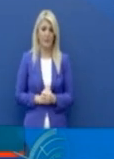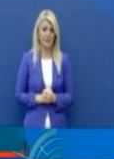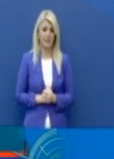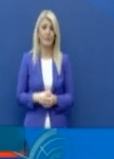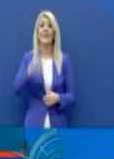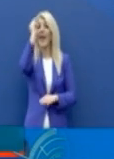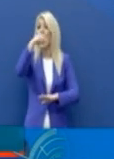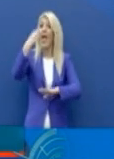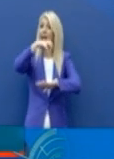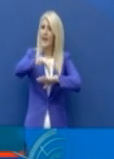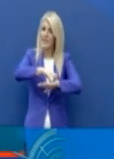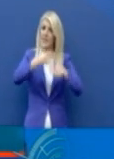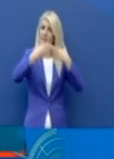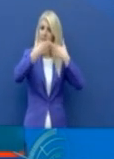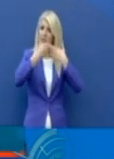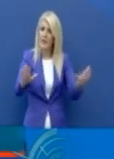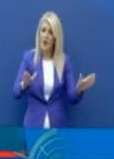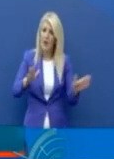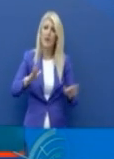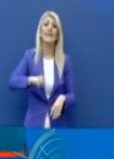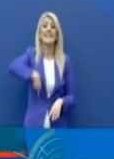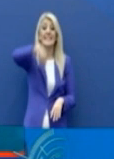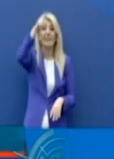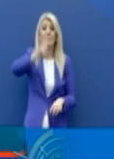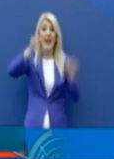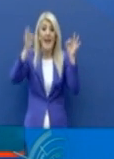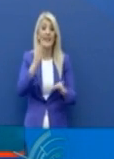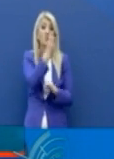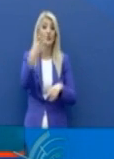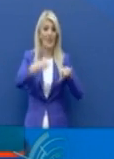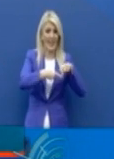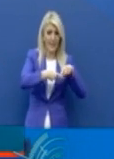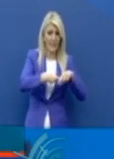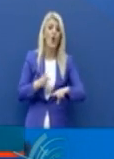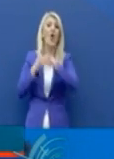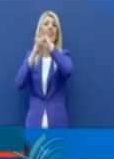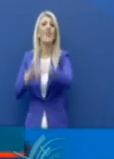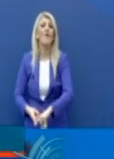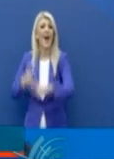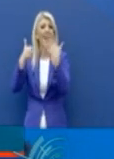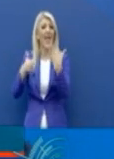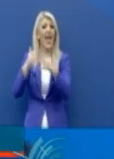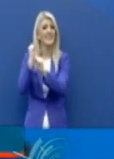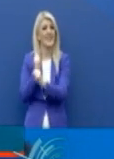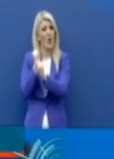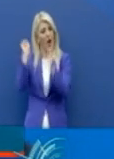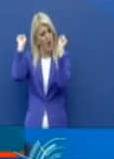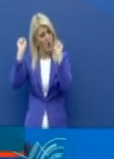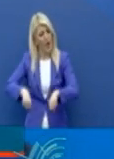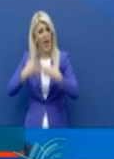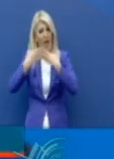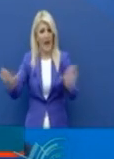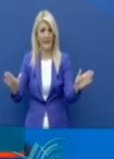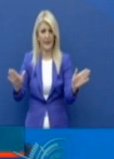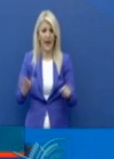εκκλησιών μας για τους πιστούς ανήμερα των Χριστουγέννων και των Φώτων μόνο. Τις δύο αυτές ημέρες θα επιτρέπεται η παρουσία έως